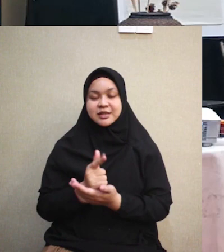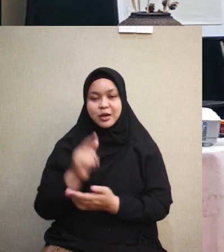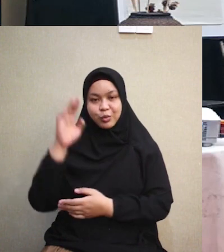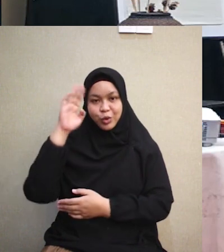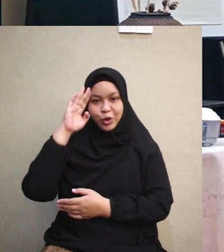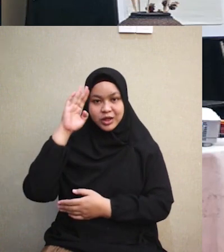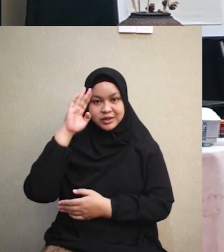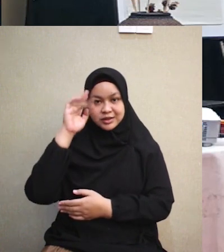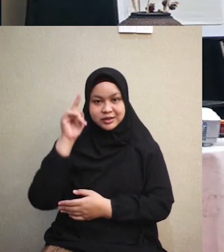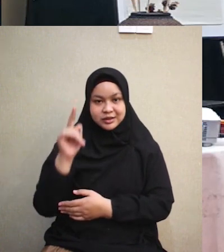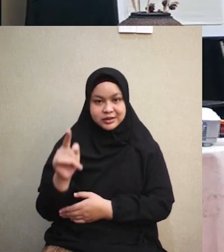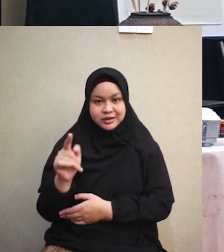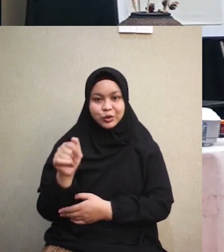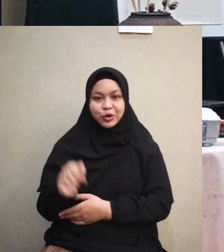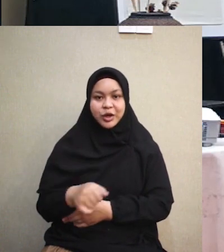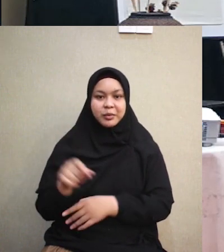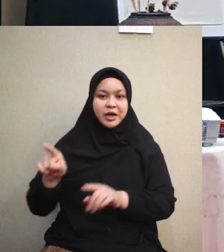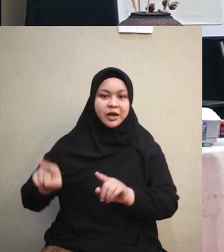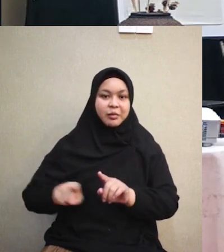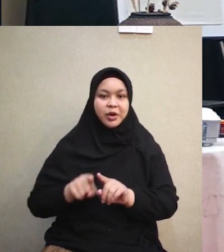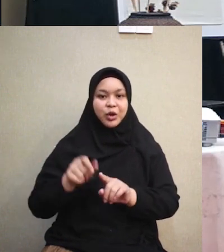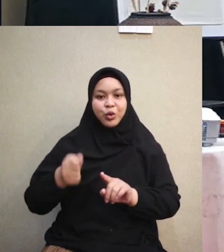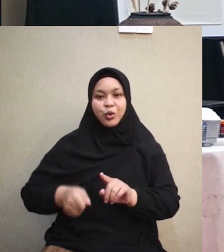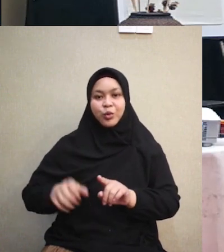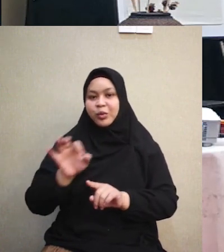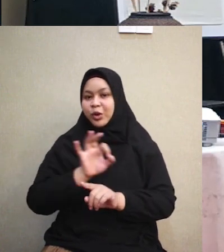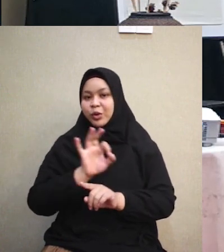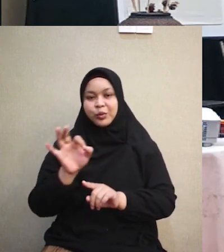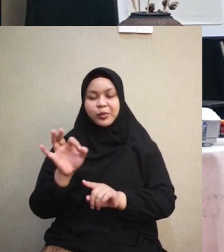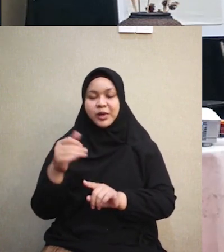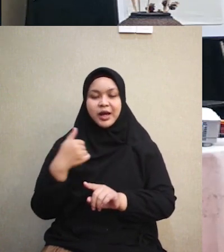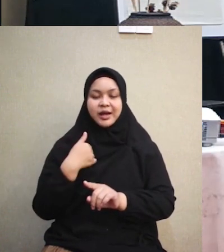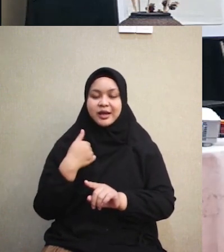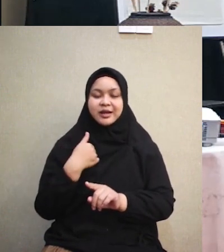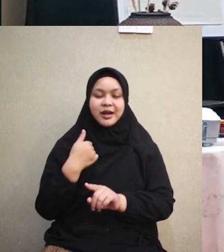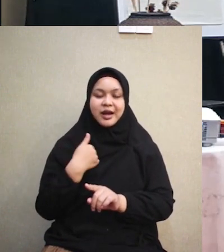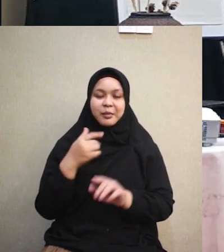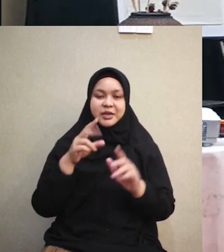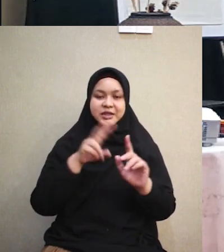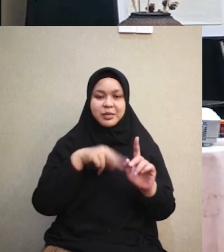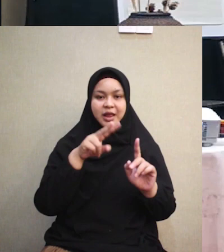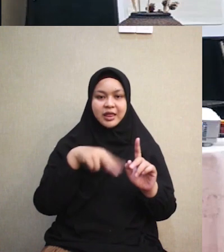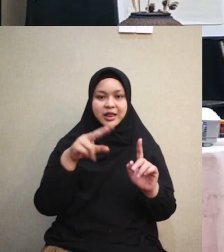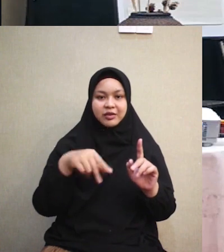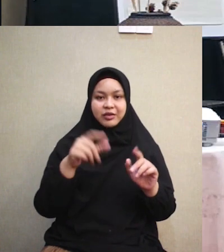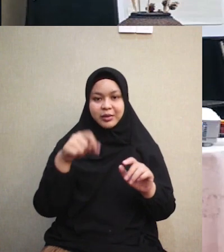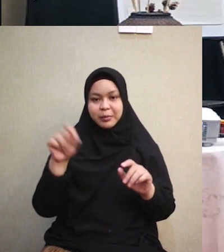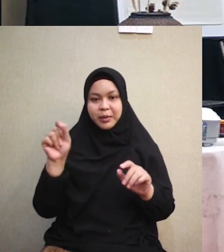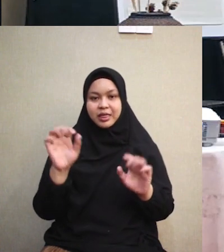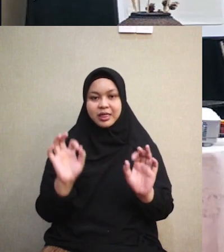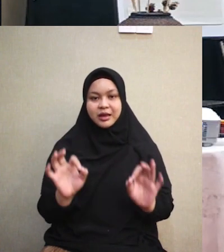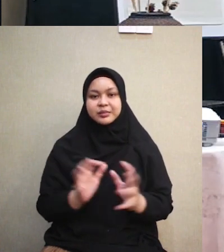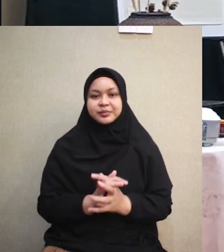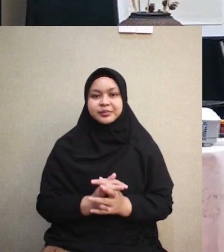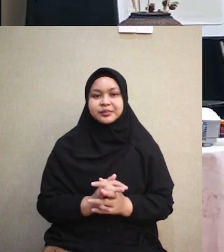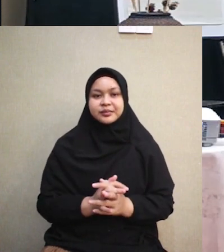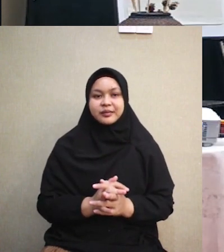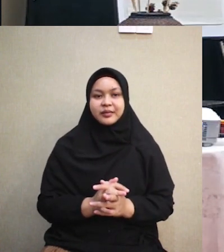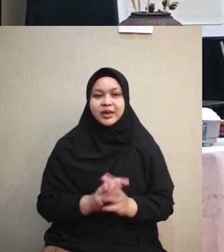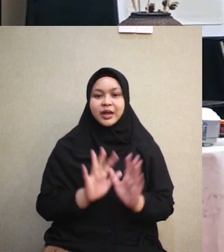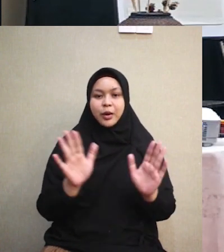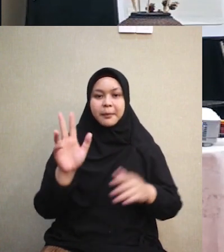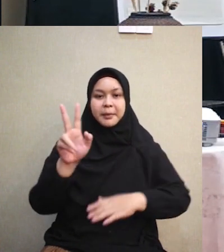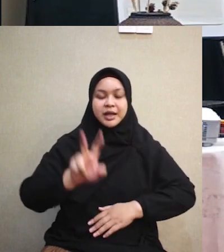bahkan pendamping hukumnya sendiri itu belum memiliki perspektif yang benar gitu ya mereka masih menggunakan